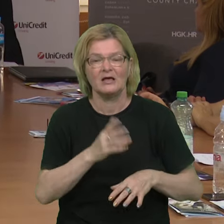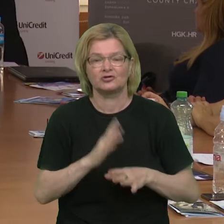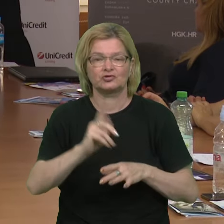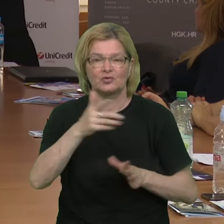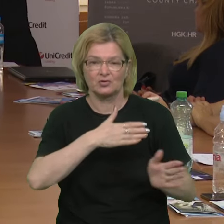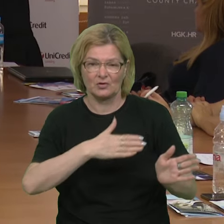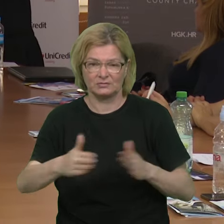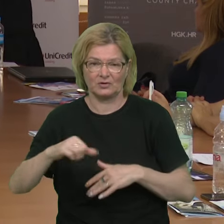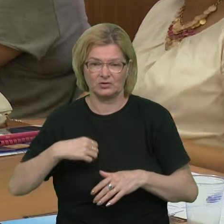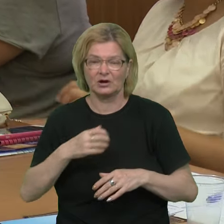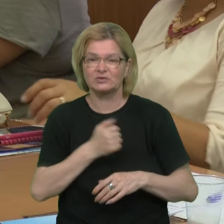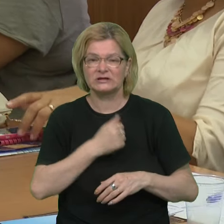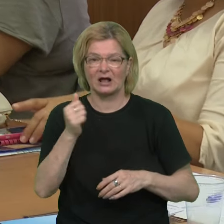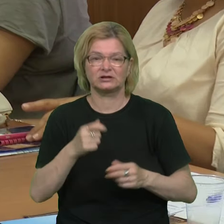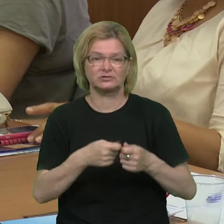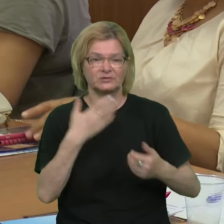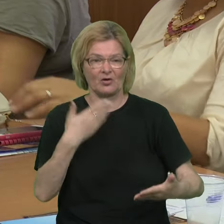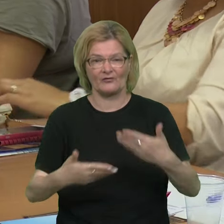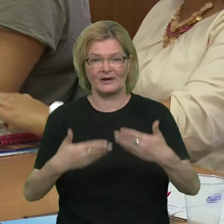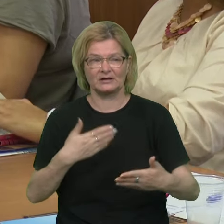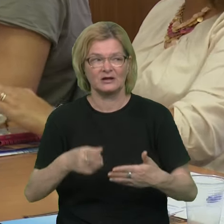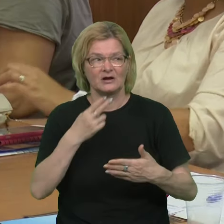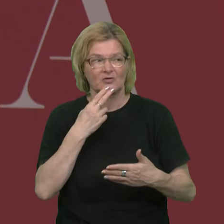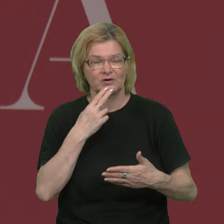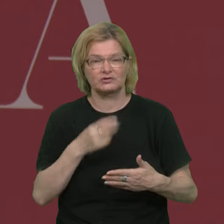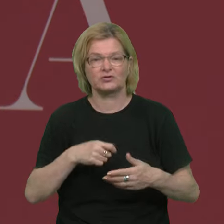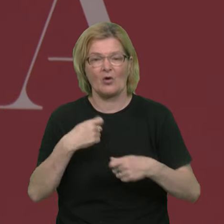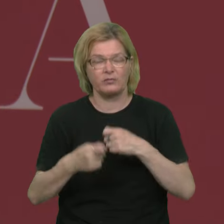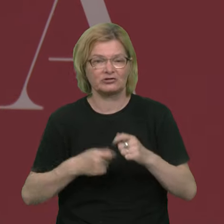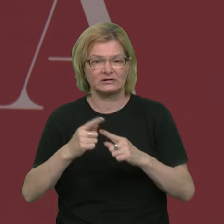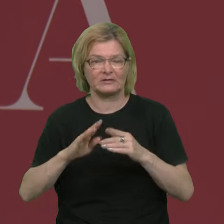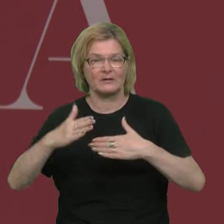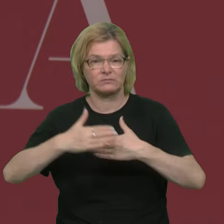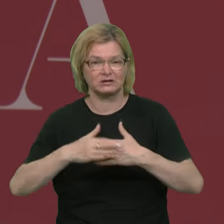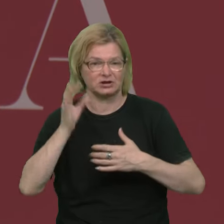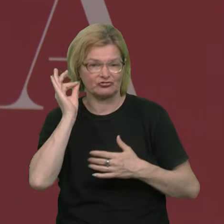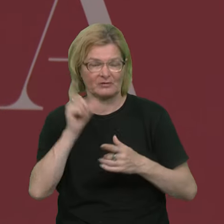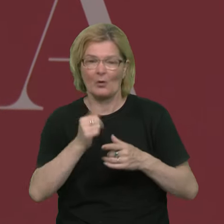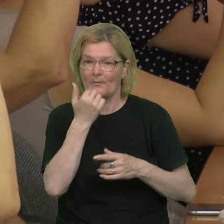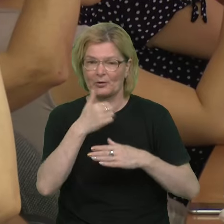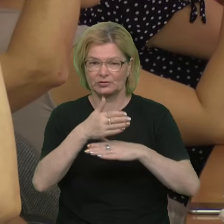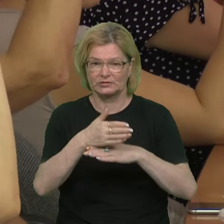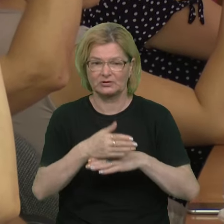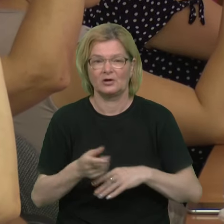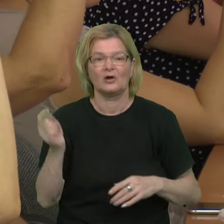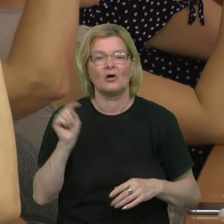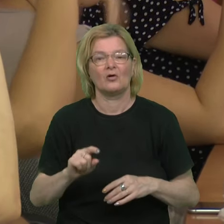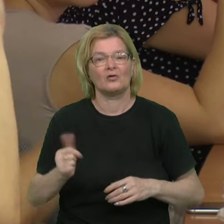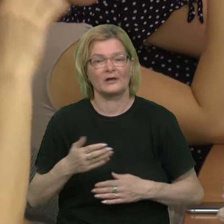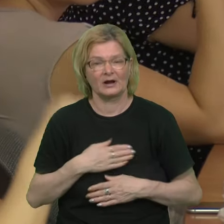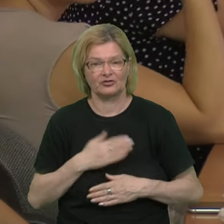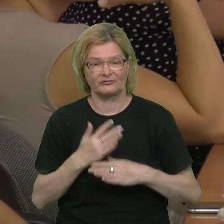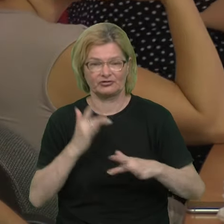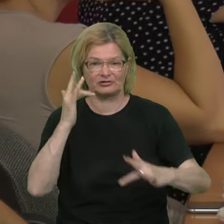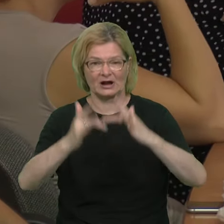polju. Već drugu godinu za redom u Zadru organizirale su konferenciju na kojoj su obrađene teme bliske ženama u poduzetništvu. Ovo